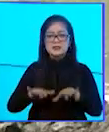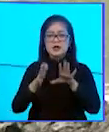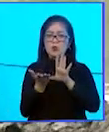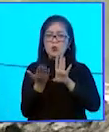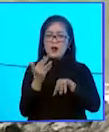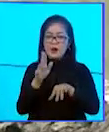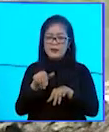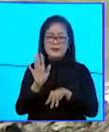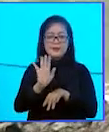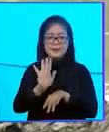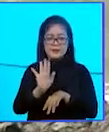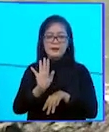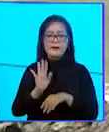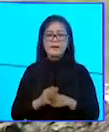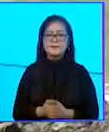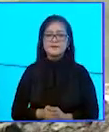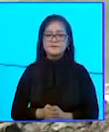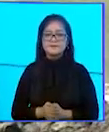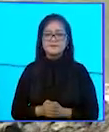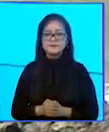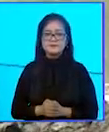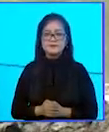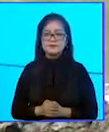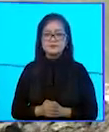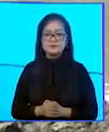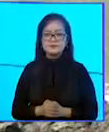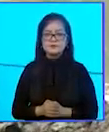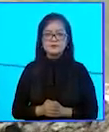Dari Jakarta, Kevin Pakan, Ilham Elias, Dias Riawan, iNews, melaporkan.